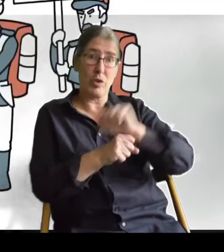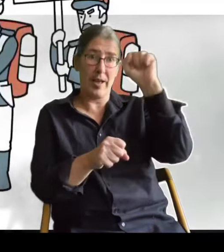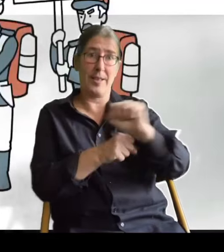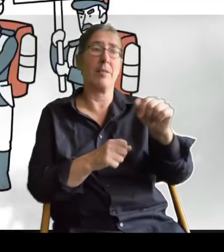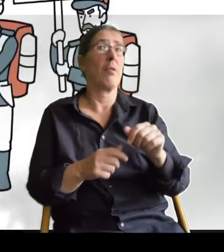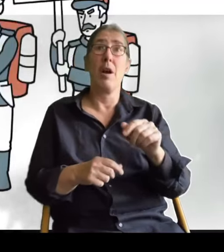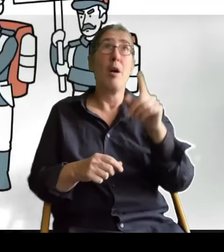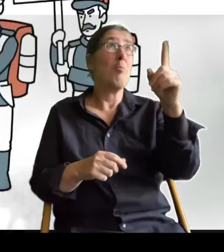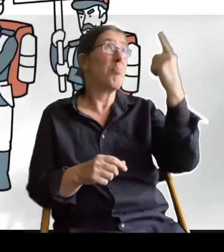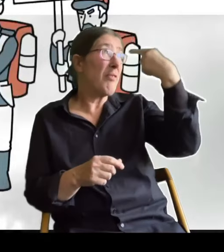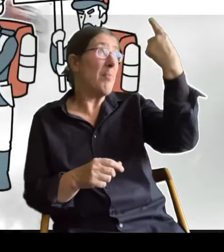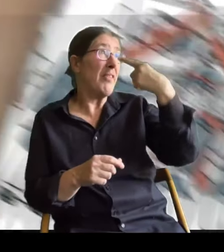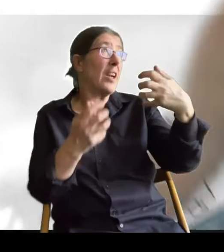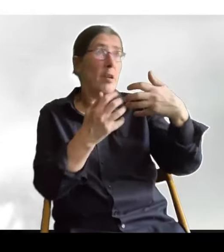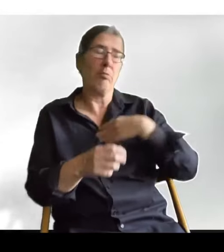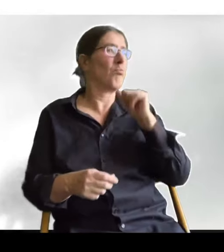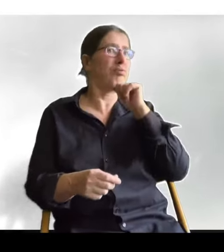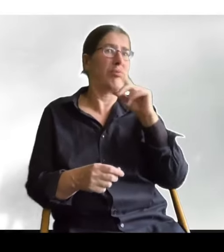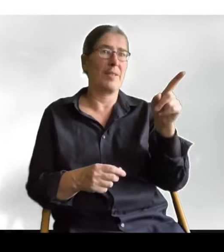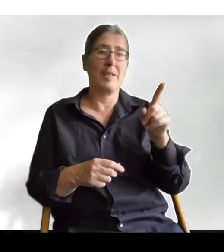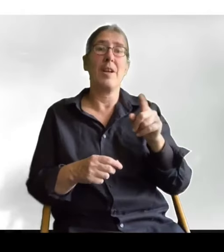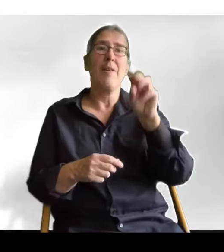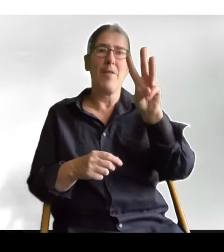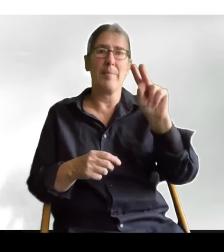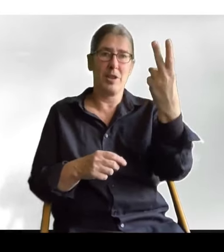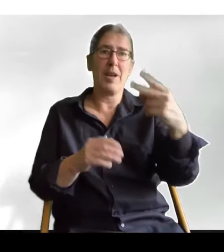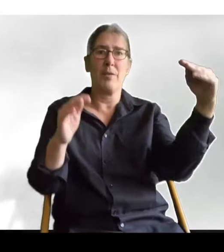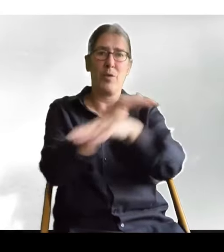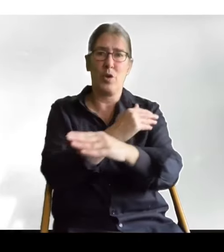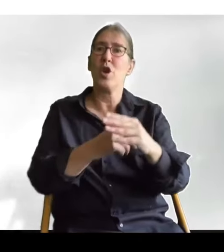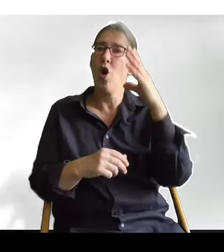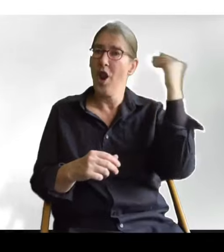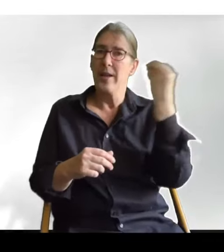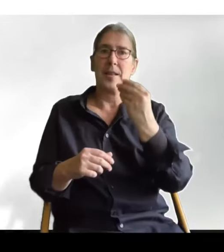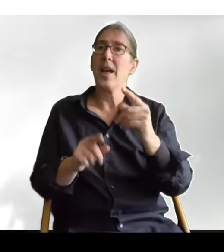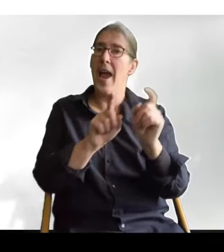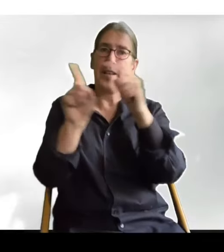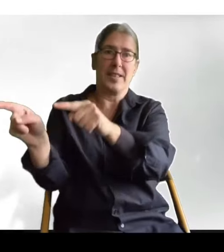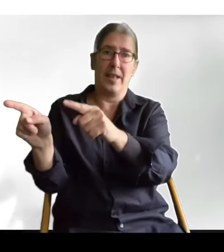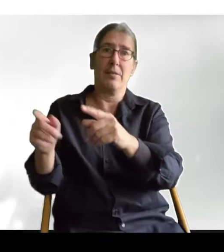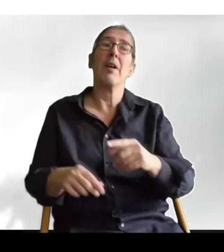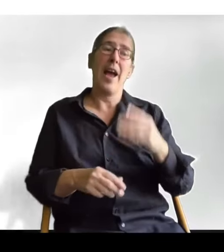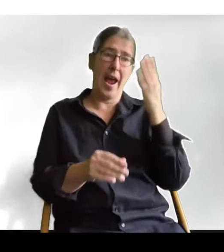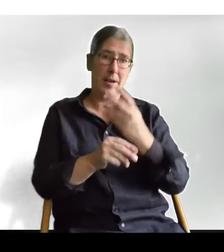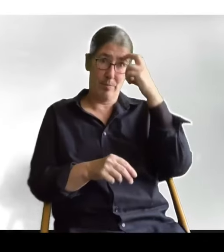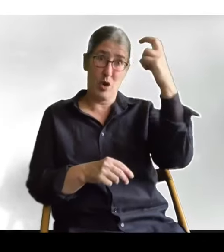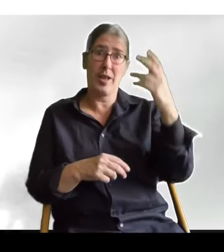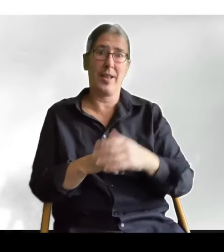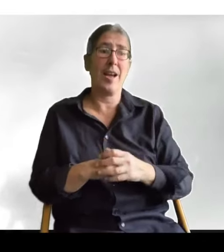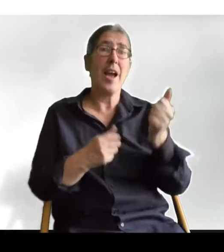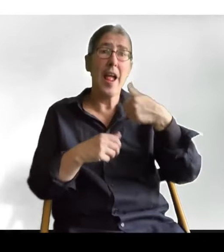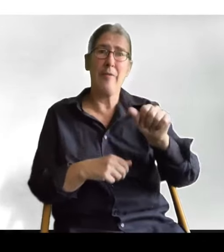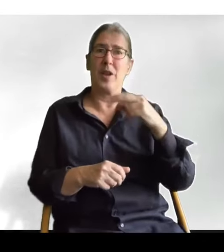und verweigern ihre befehle die flucht wilhelms des zweiten ins holländische exil bedeutet das ende der monarchie